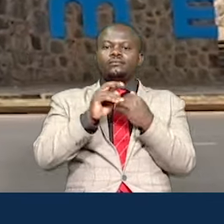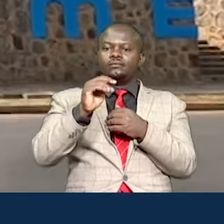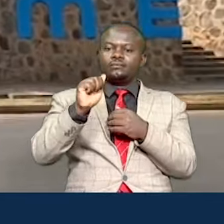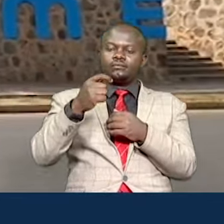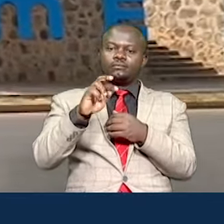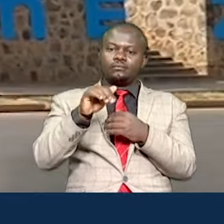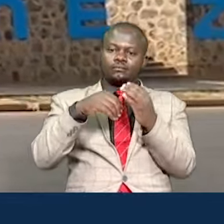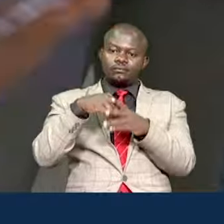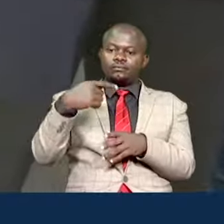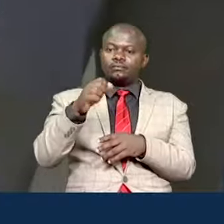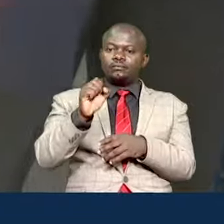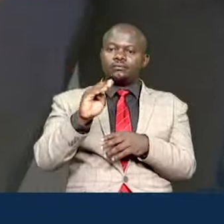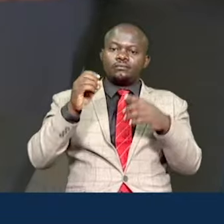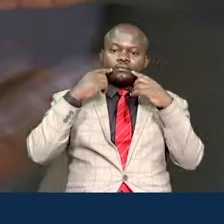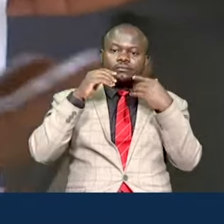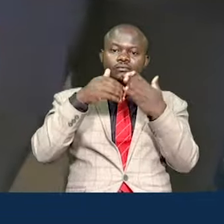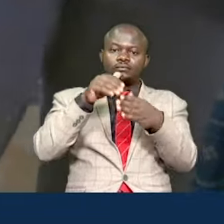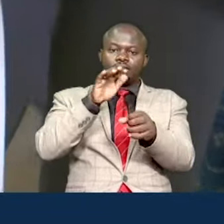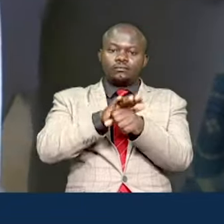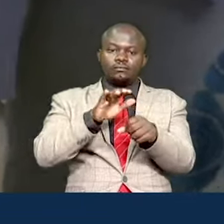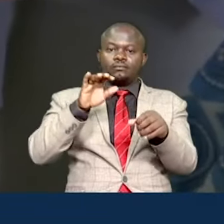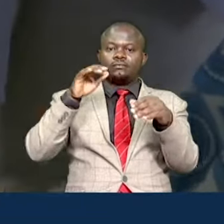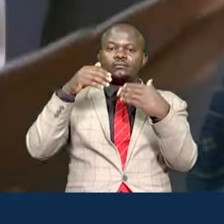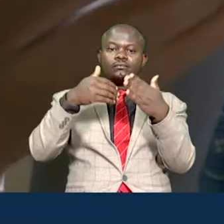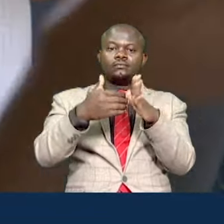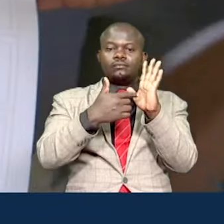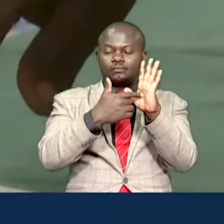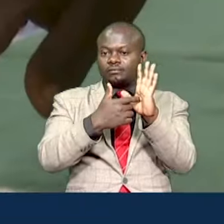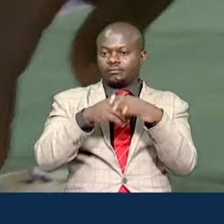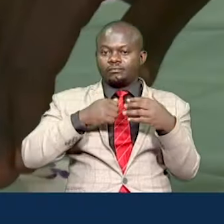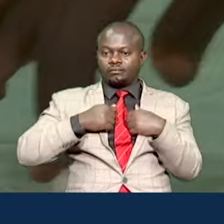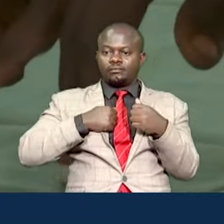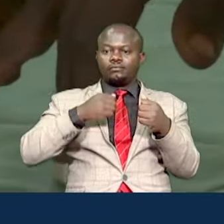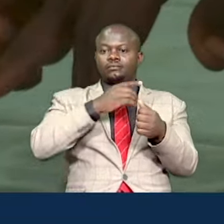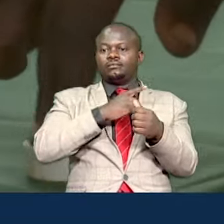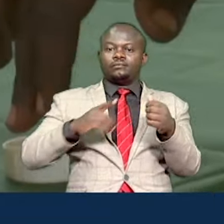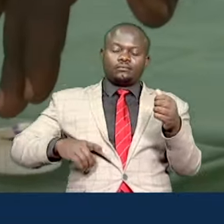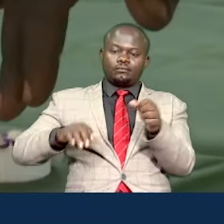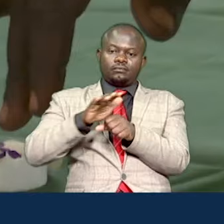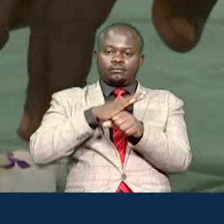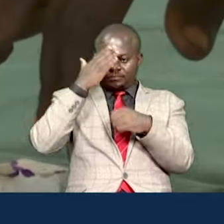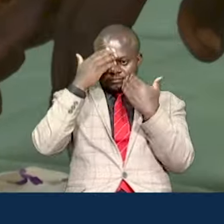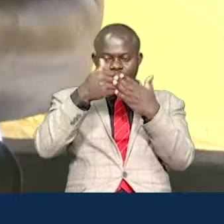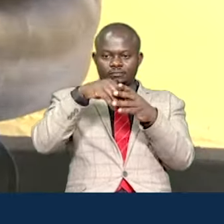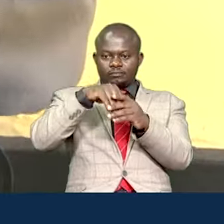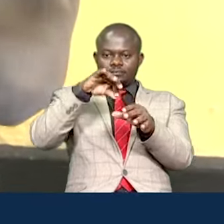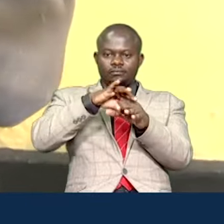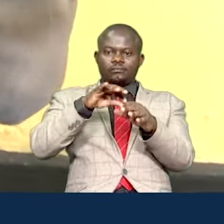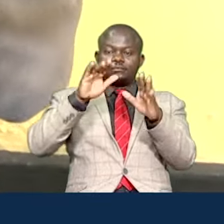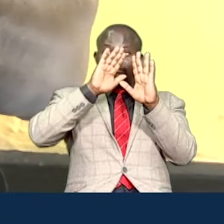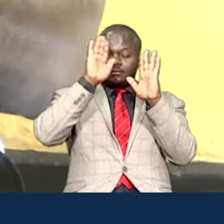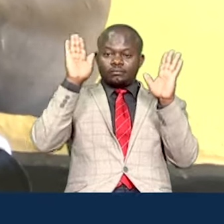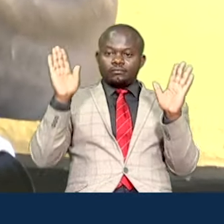Gatsibo bo bavuze ko ubwinshi bw'abitabira amatora ari ikimenyetso gishimangira ko mu Rwanda hari demokarasi isesuye, kuko no mu gutora batoye mu mucyo